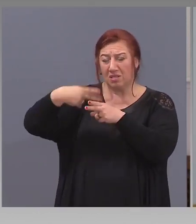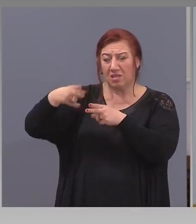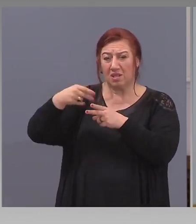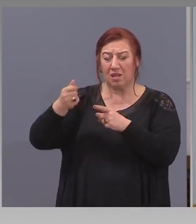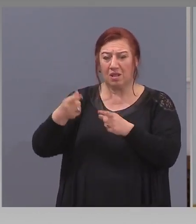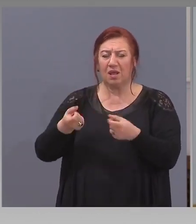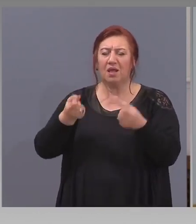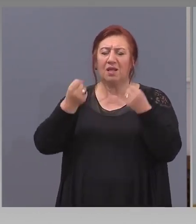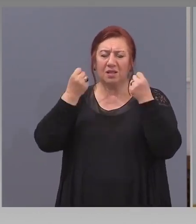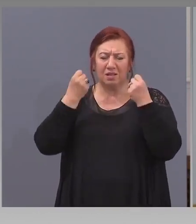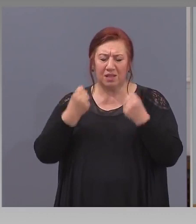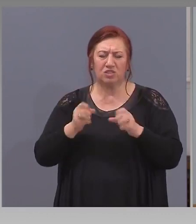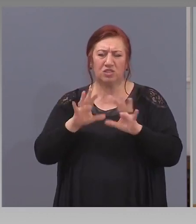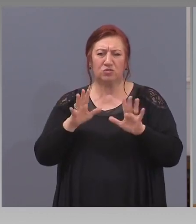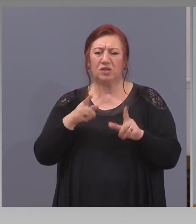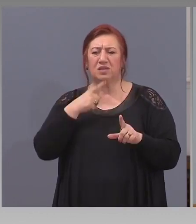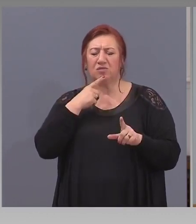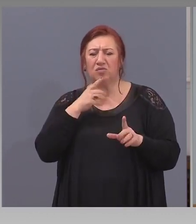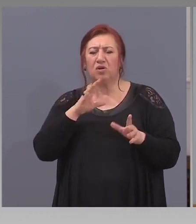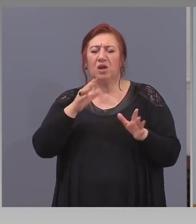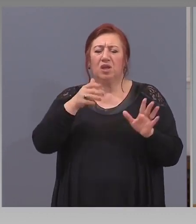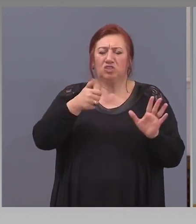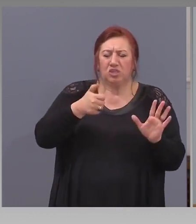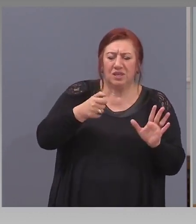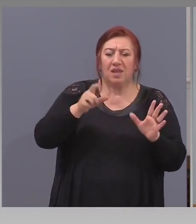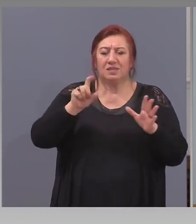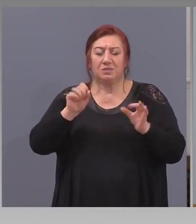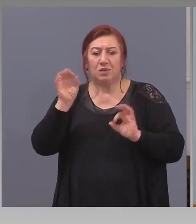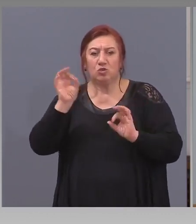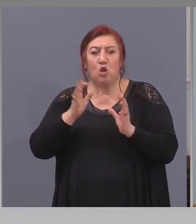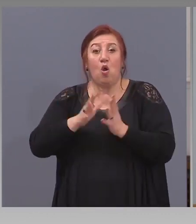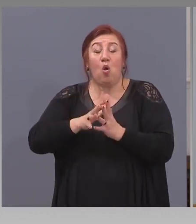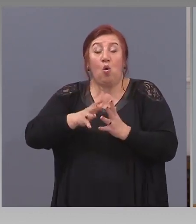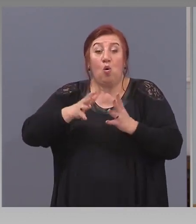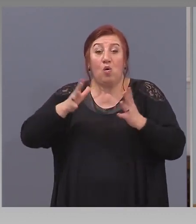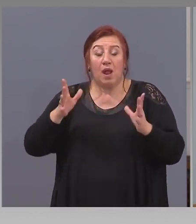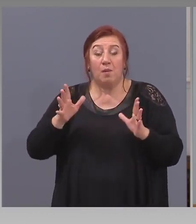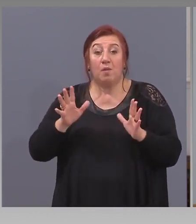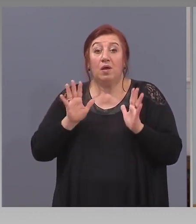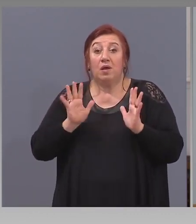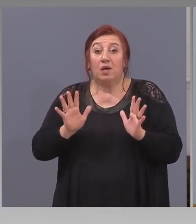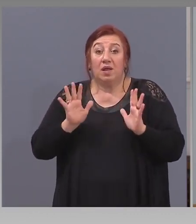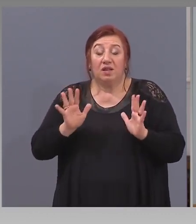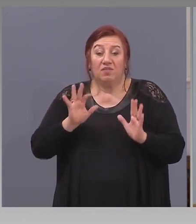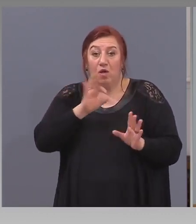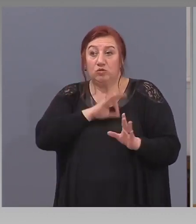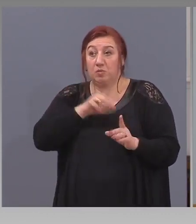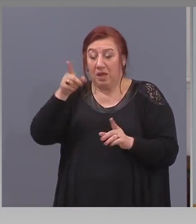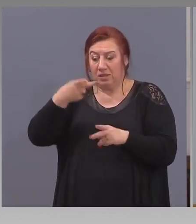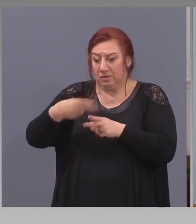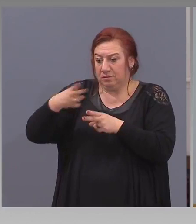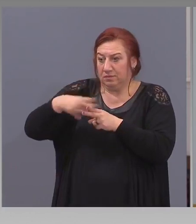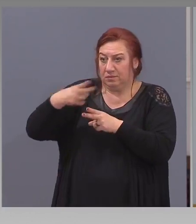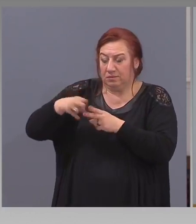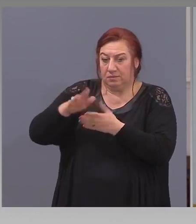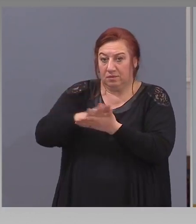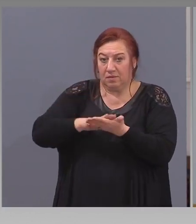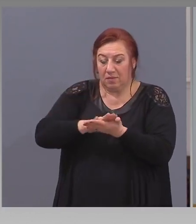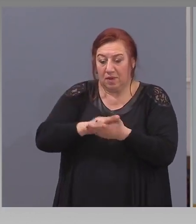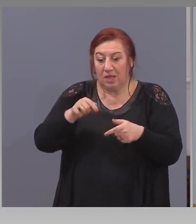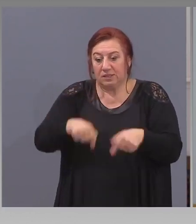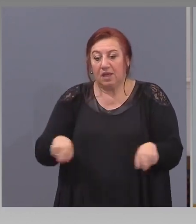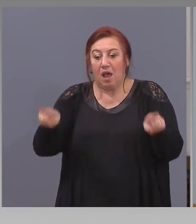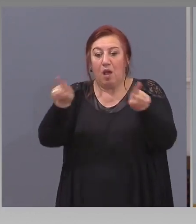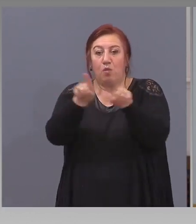Тежък дълг, сега да не говоря, 60%, 70%, но голям дълг. Едва му успяха да го изчистят, сега отново им се случва и на